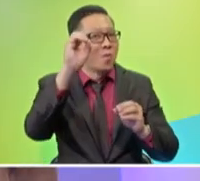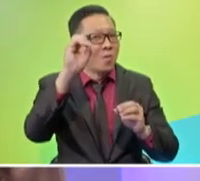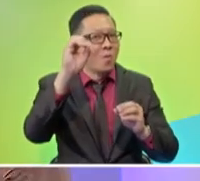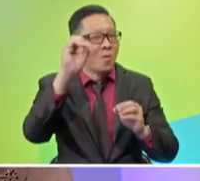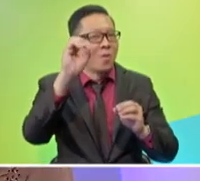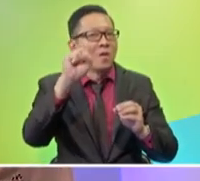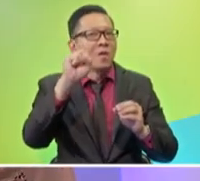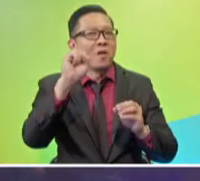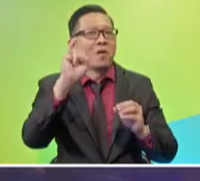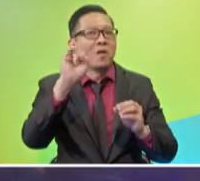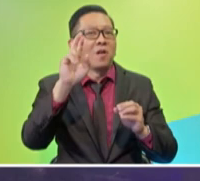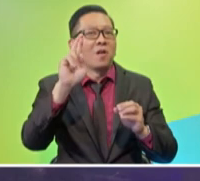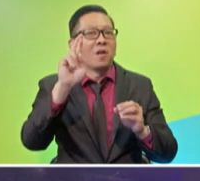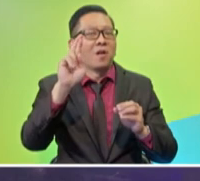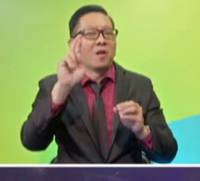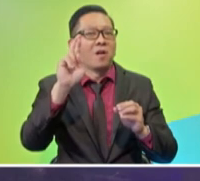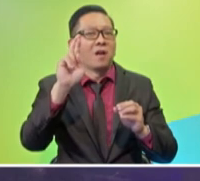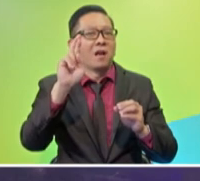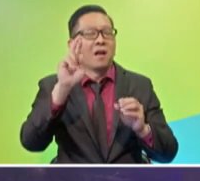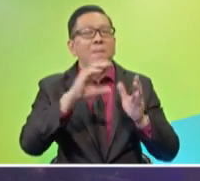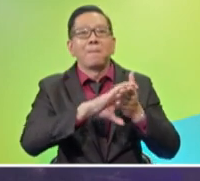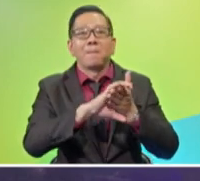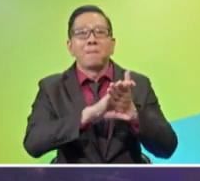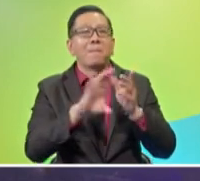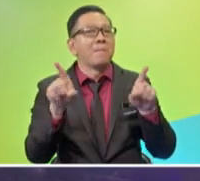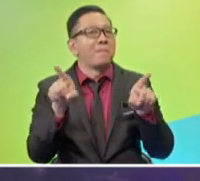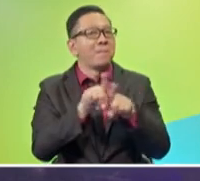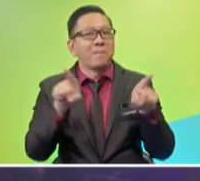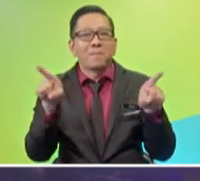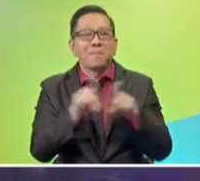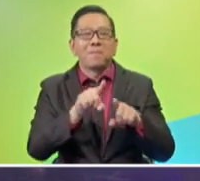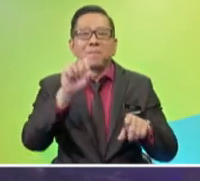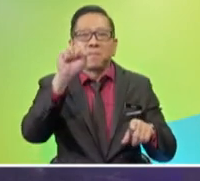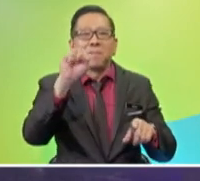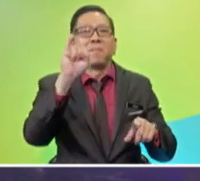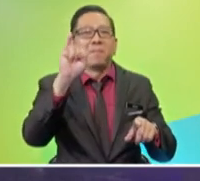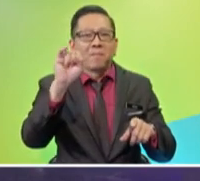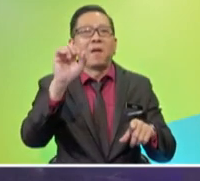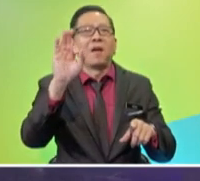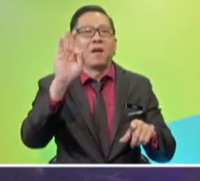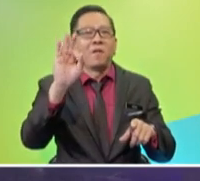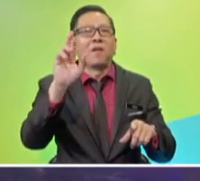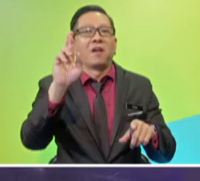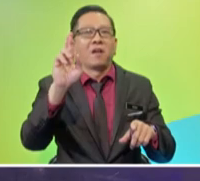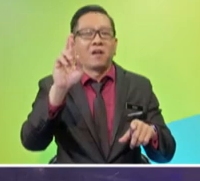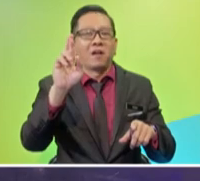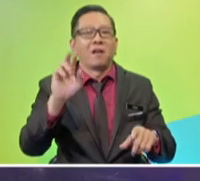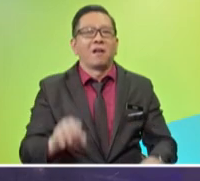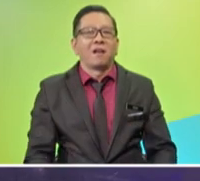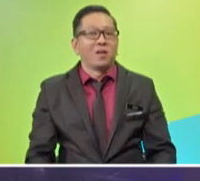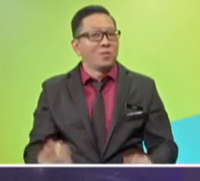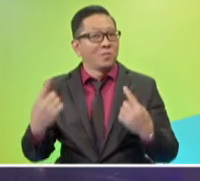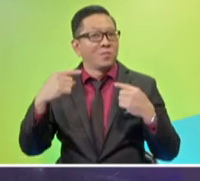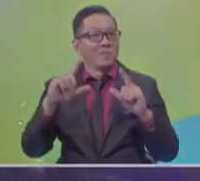macam Mira pegang tu. Dan pada kad tersebut. Macam tu. Betul. Jom kita masuk kelas cikgu. Jom.